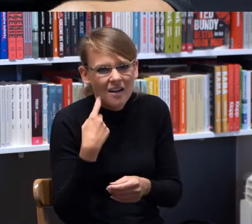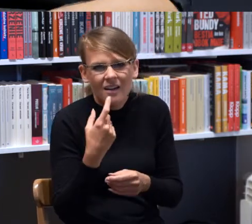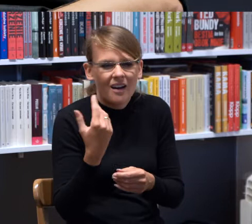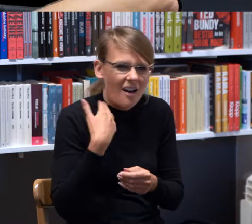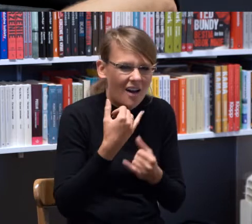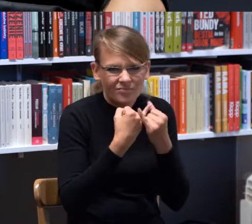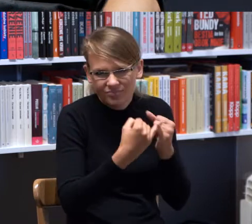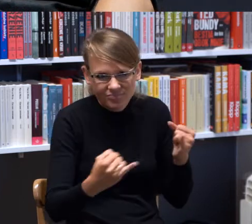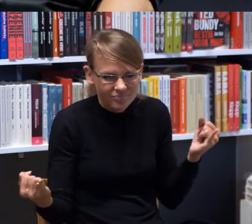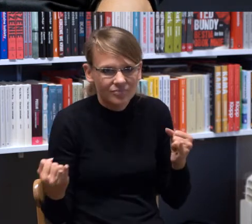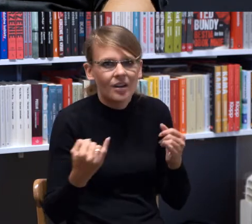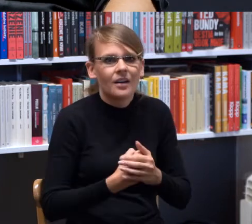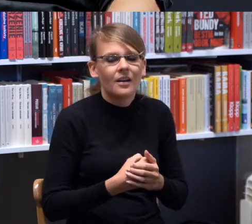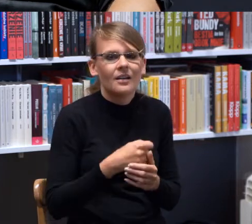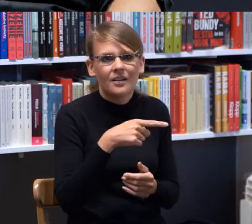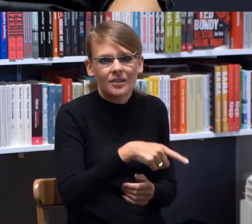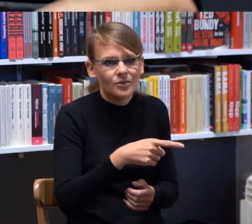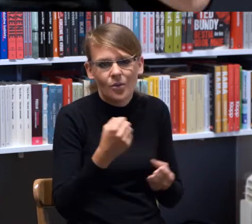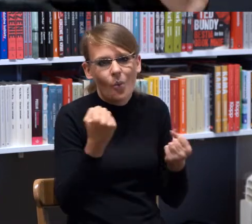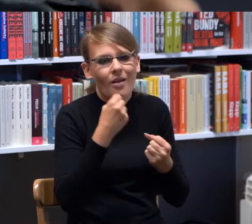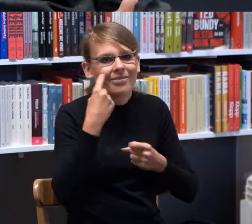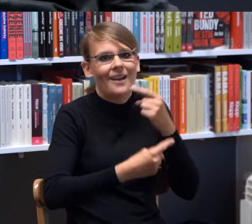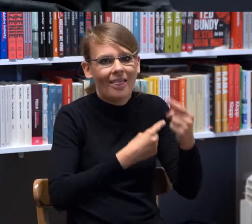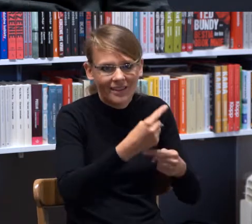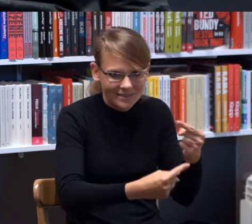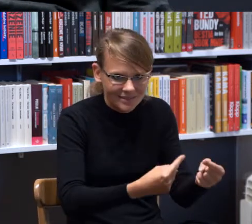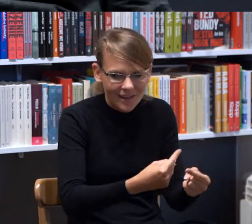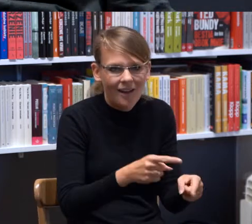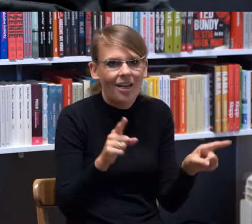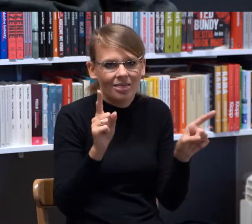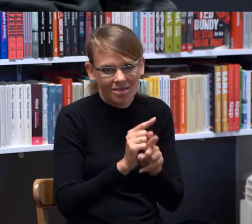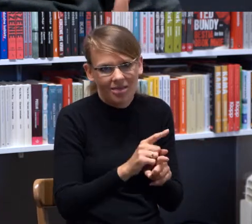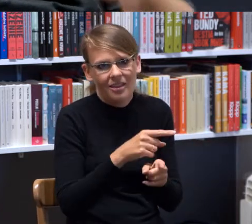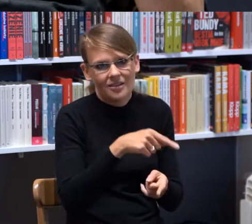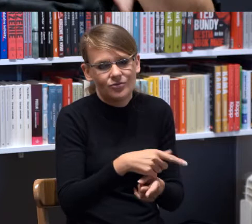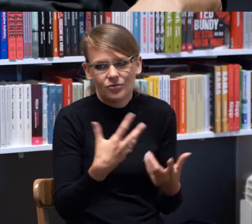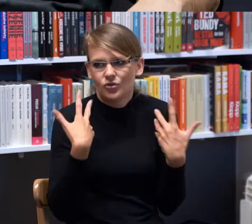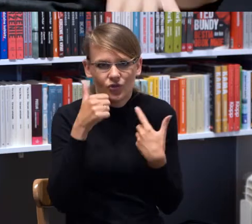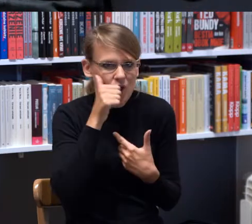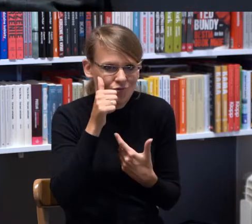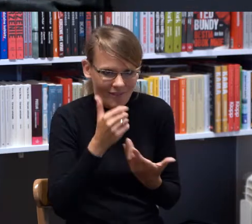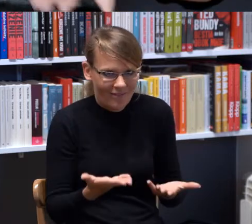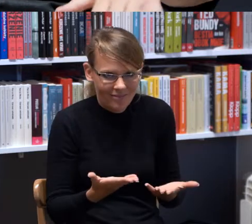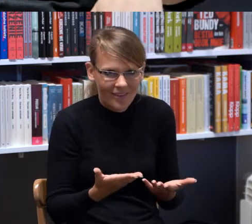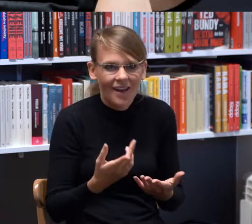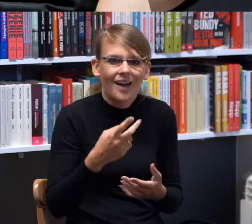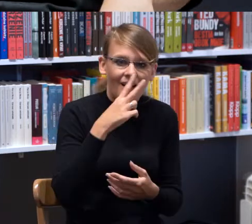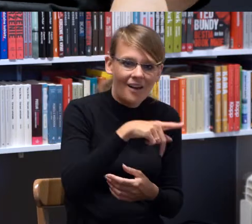to w ogóle jest jakaś wielka, wielka, fantastyczna tradycja, która przekłada się też na życie codzienne, nie? To znaczy my pijaczków